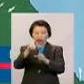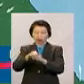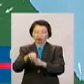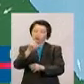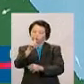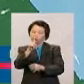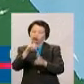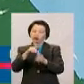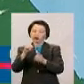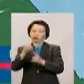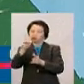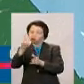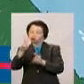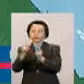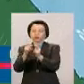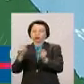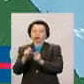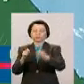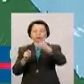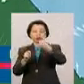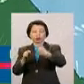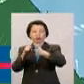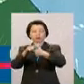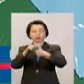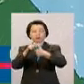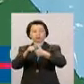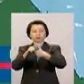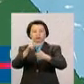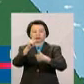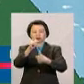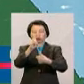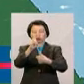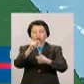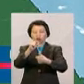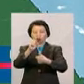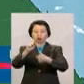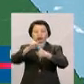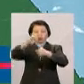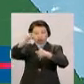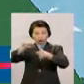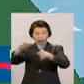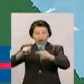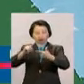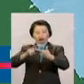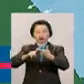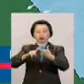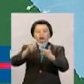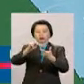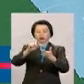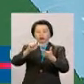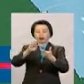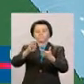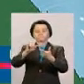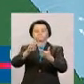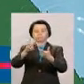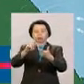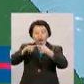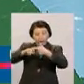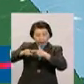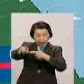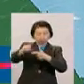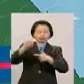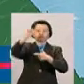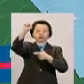dua daerah sahaja, iaitu di daerah Tongok di bahagian Sandakan dan juga daerah Nabawan di bahagian pedalaman